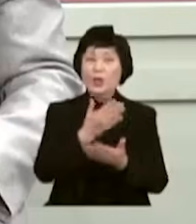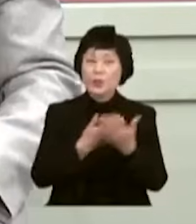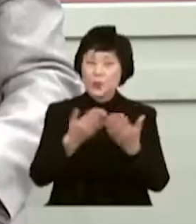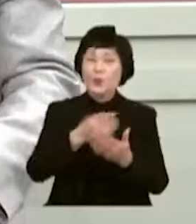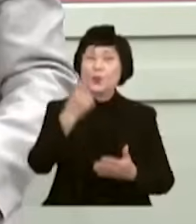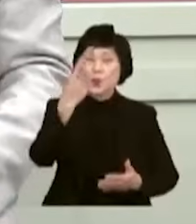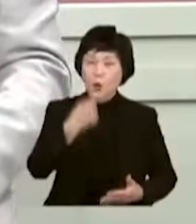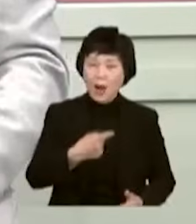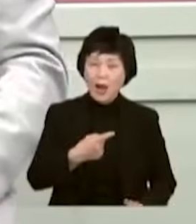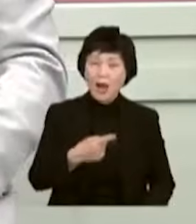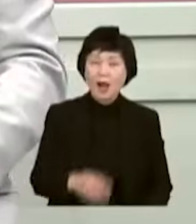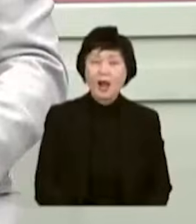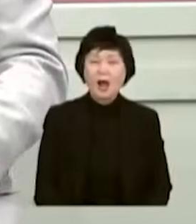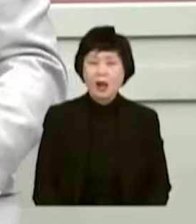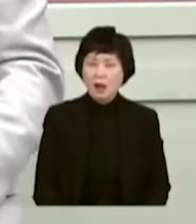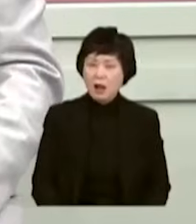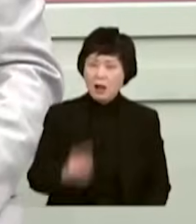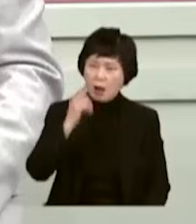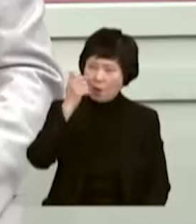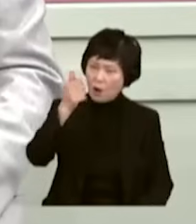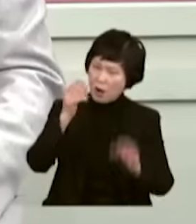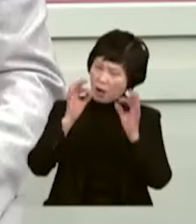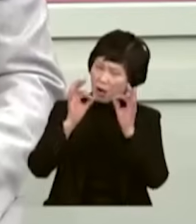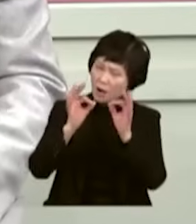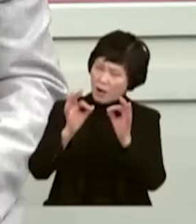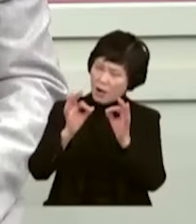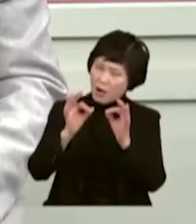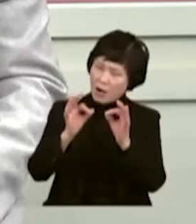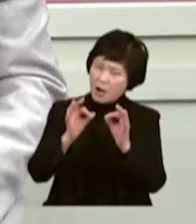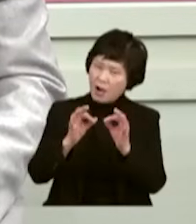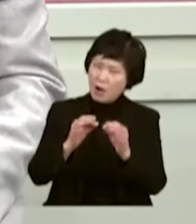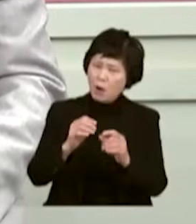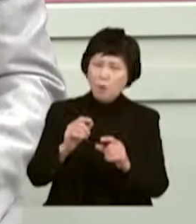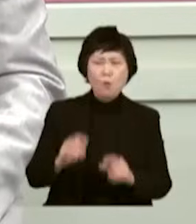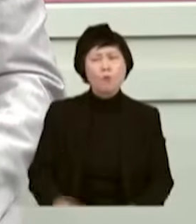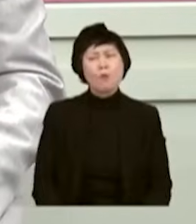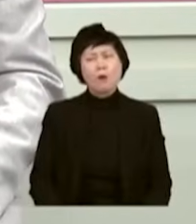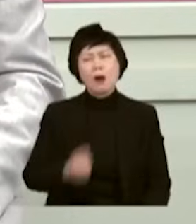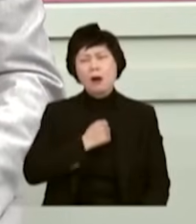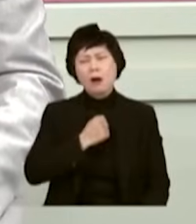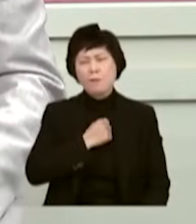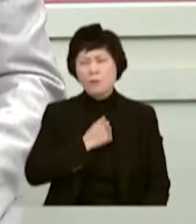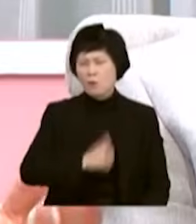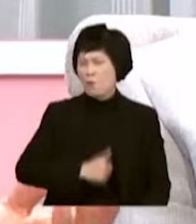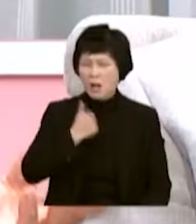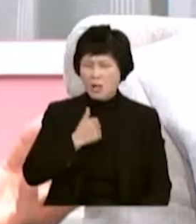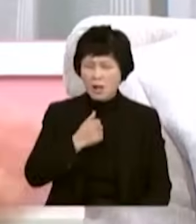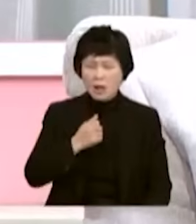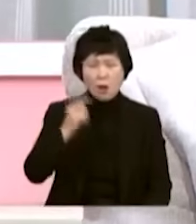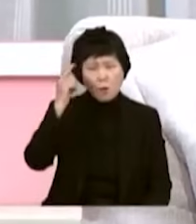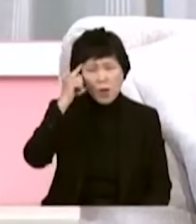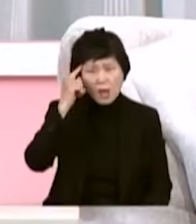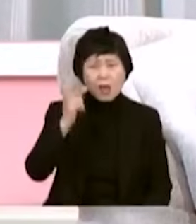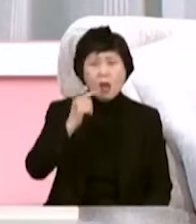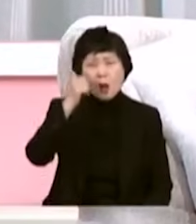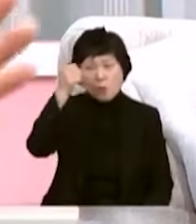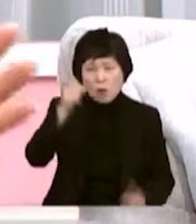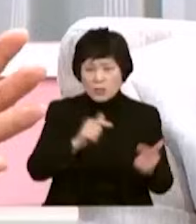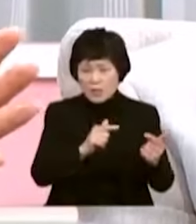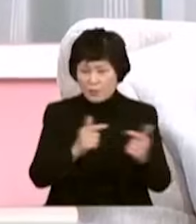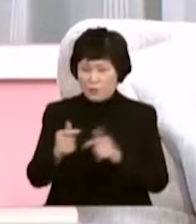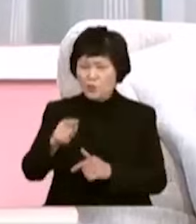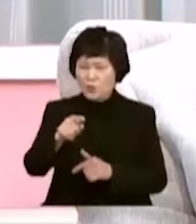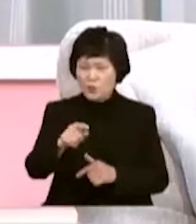어땠어요? 상황을 보시면. 나는 사는 거 보면 답답하고 화가 나. 그 목사님들은 그렇게 살아야 되나? 아, 난 답답한 게 그